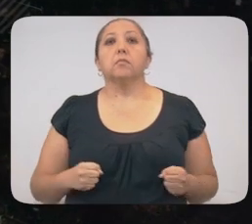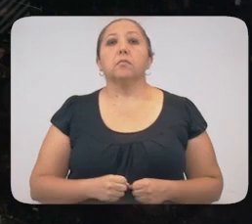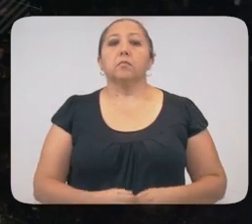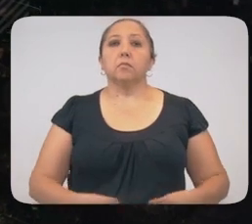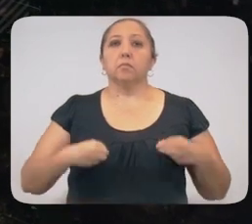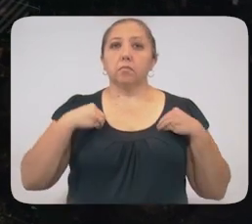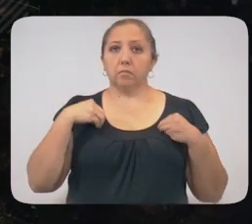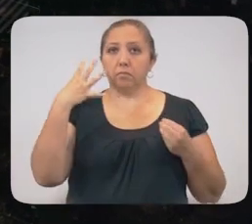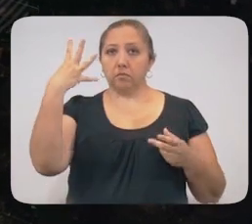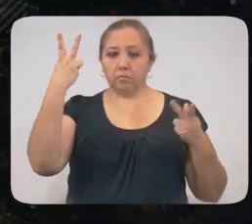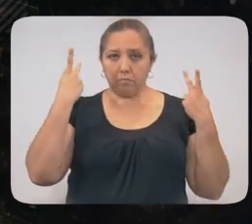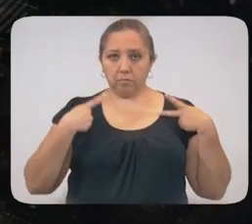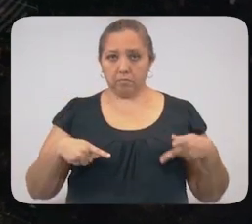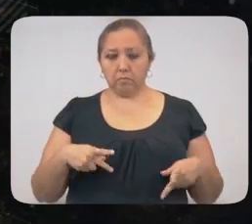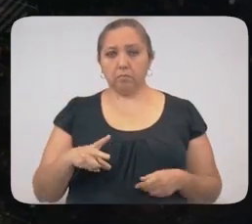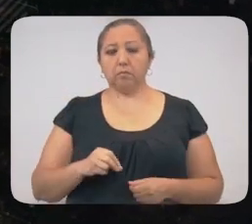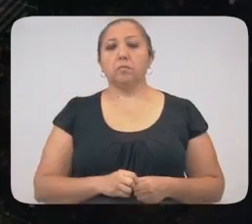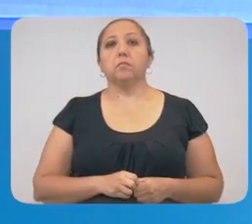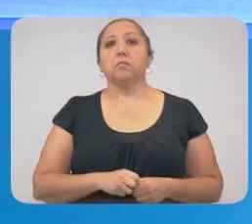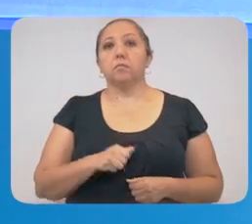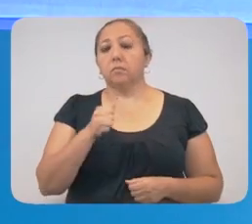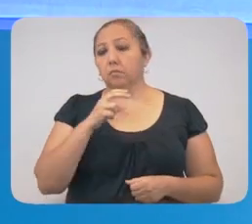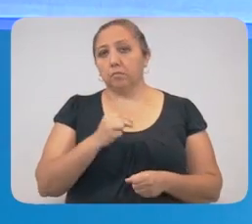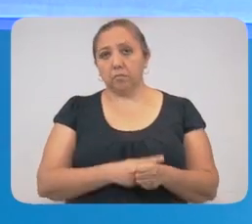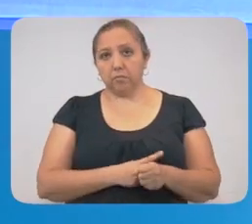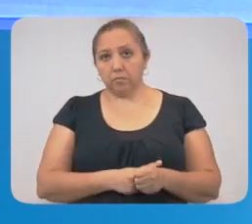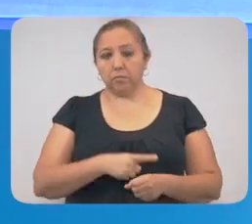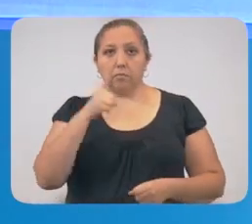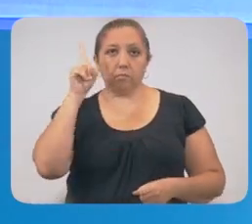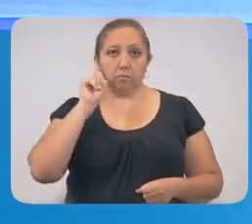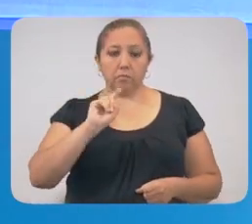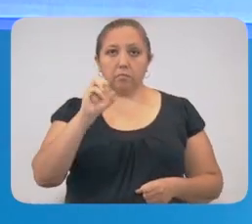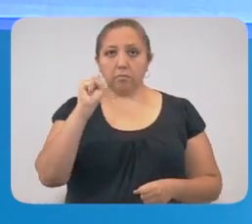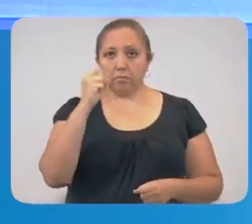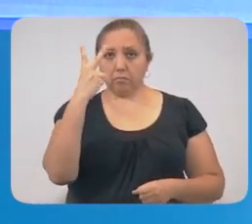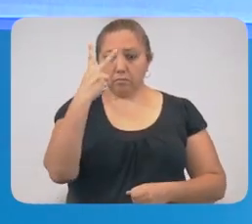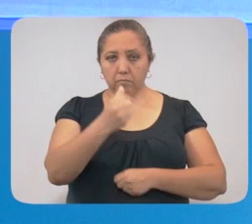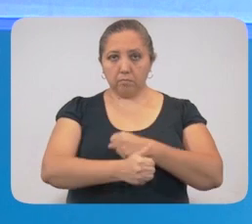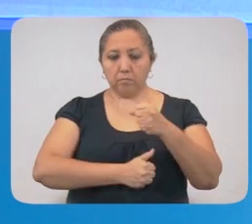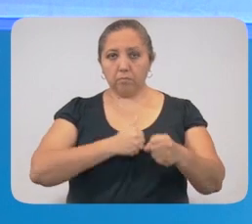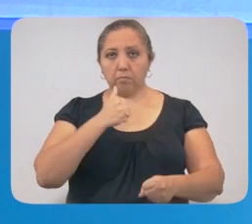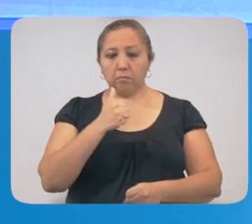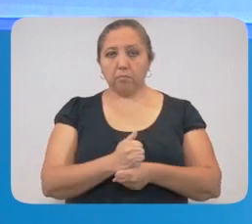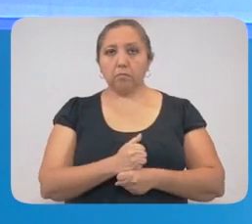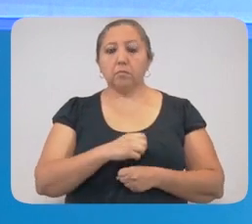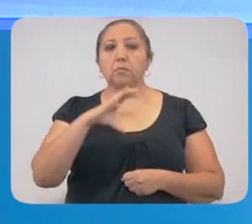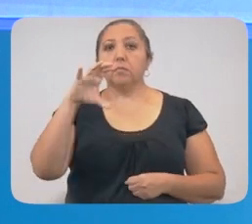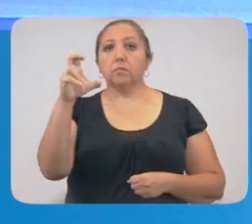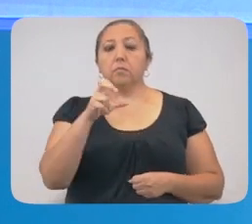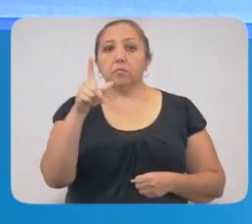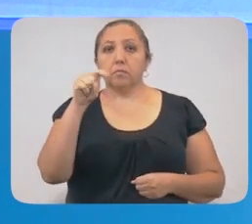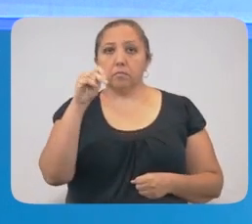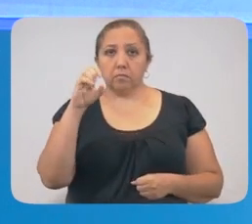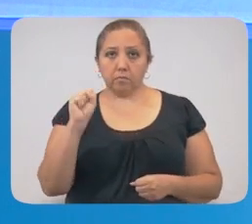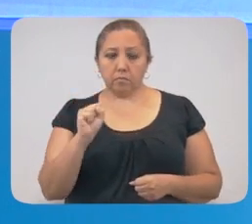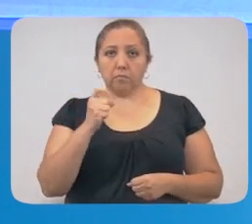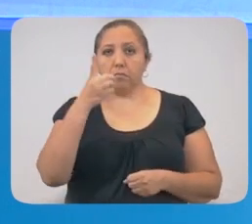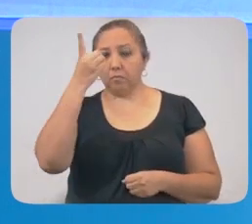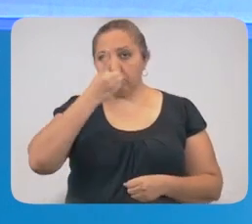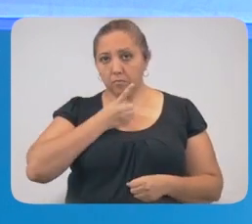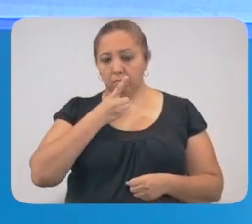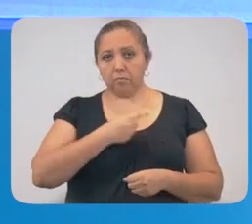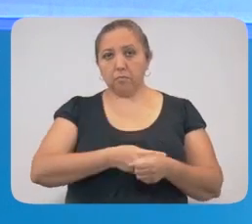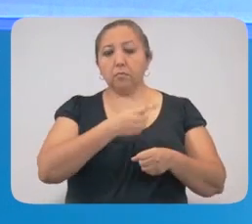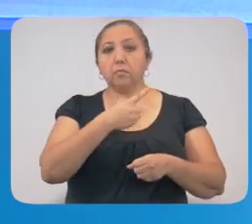77 haboti, ti signal tu chankahil coahuila, ti kahakbal tu lumil, Campeche tu kahil Candelaria, yan diabetes